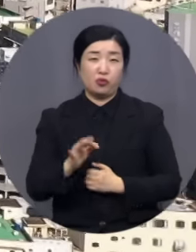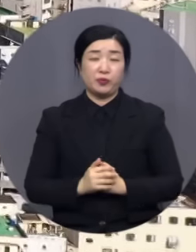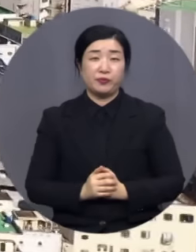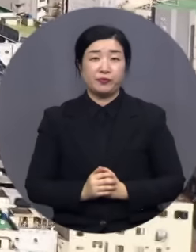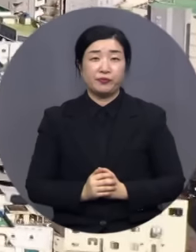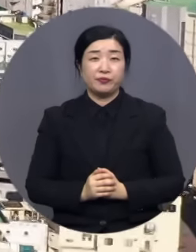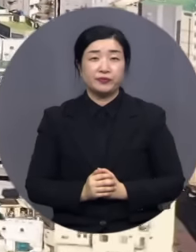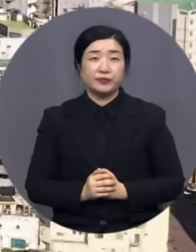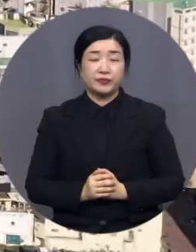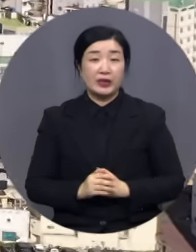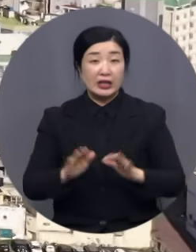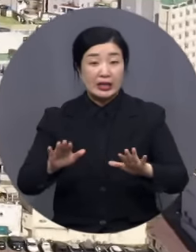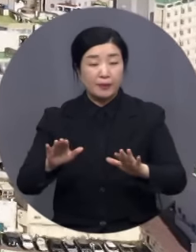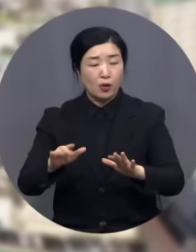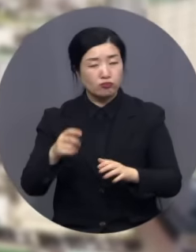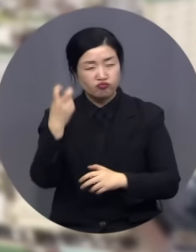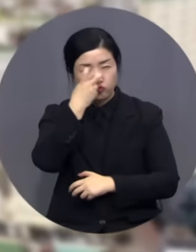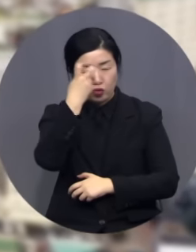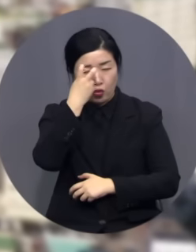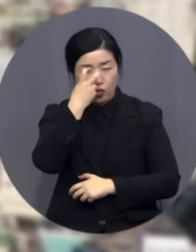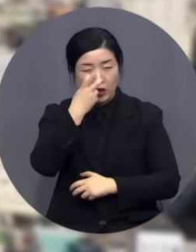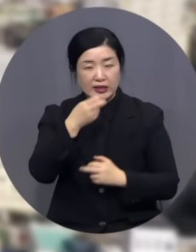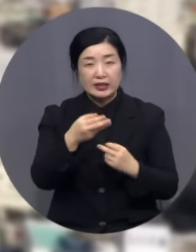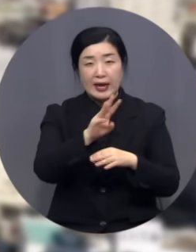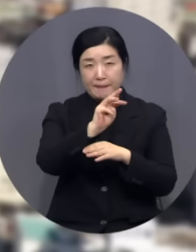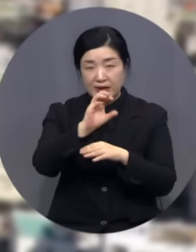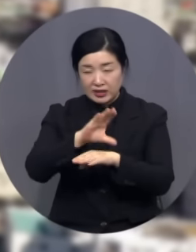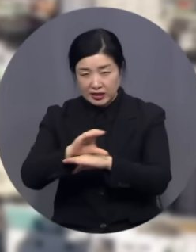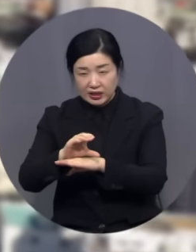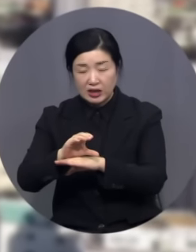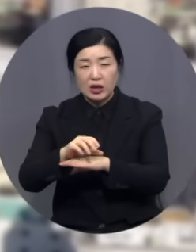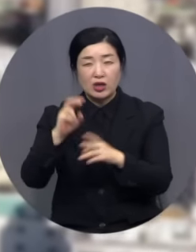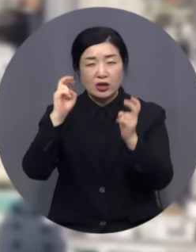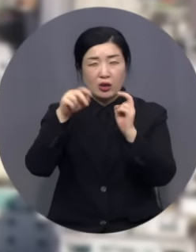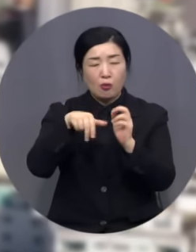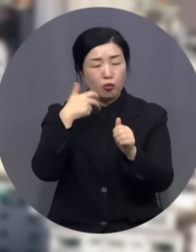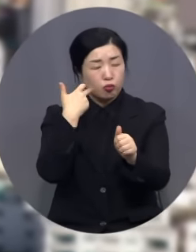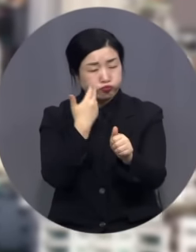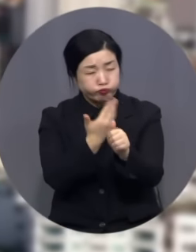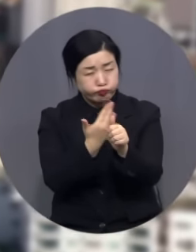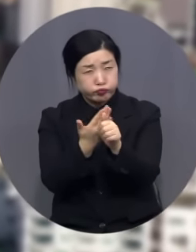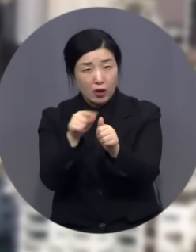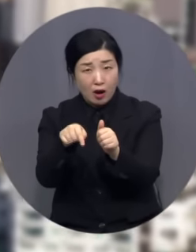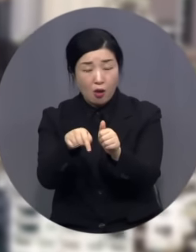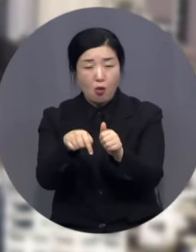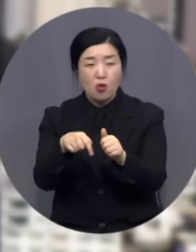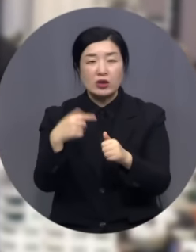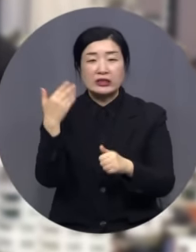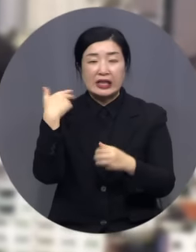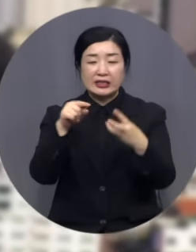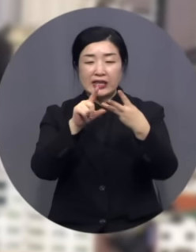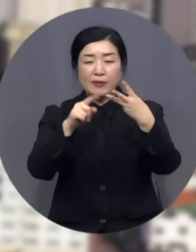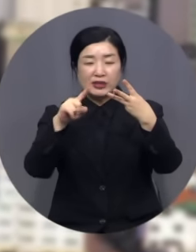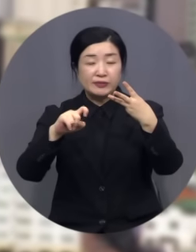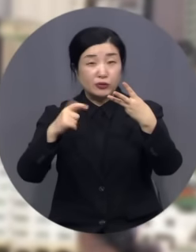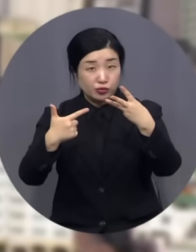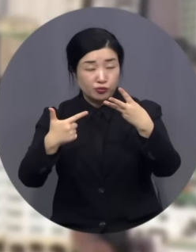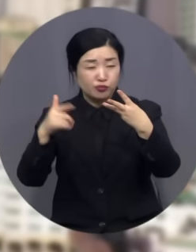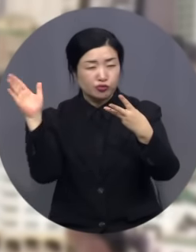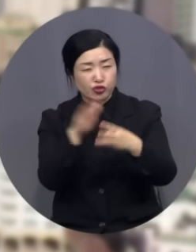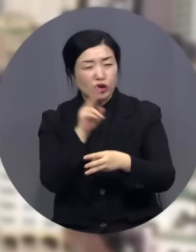있습니다 이번 여론 조사는 제주 MBC 등 언론 4사가 코리아 리서치에 의뢰해 지난 16일부터 이틀 동안 세계